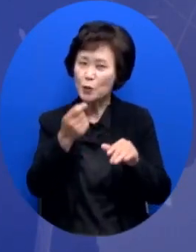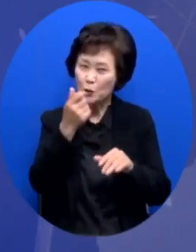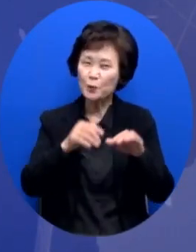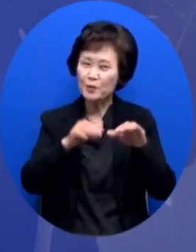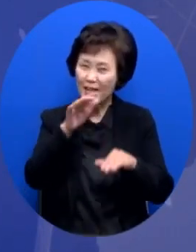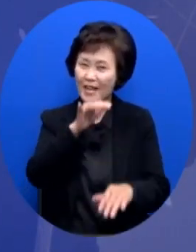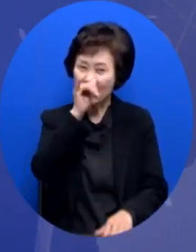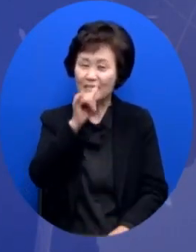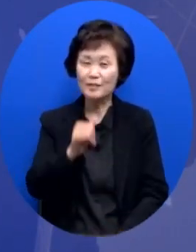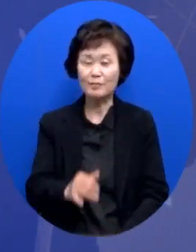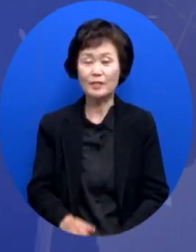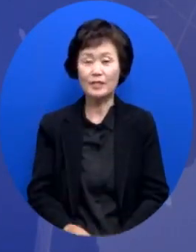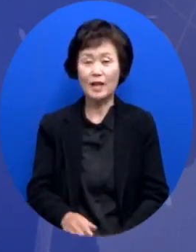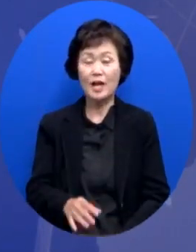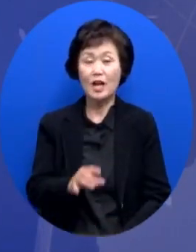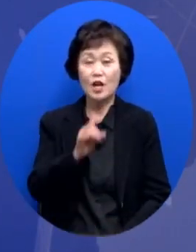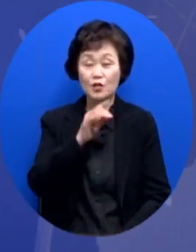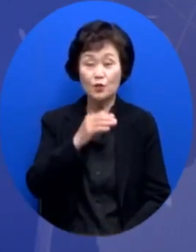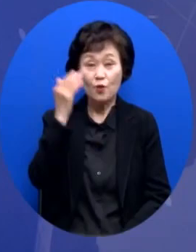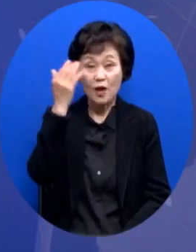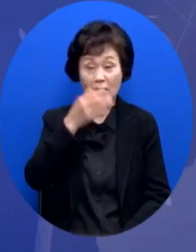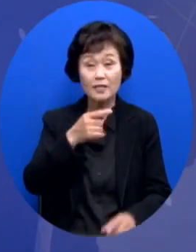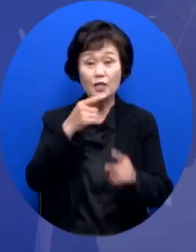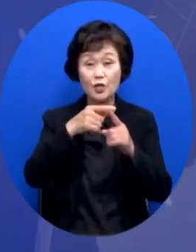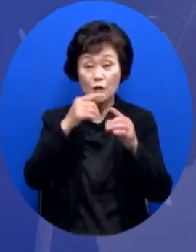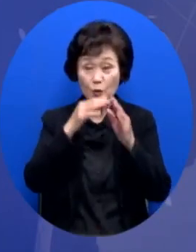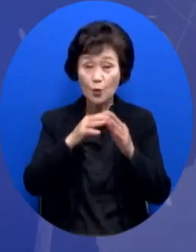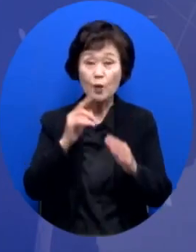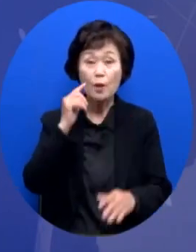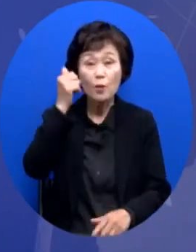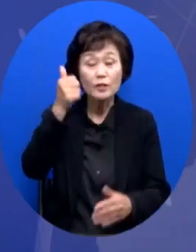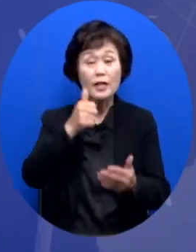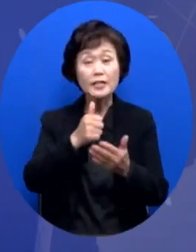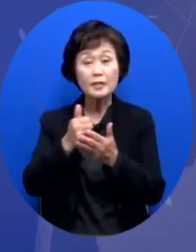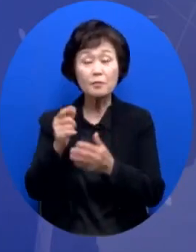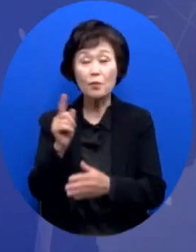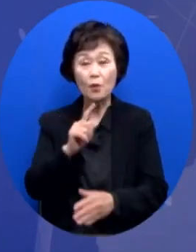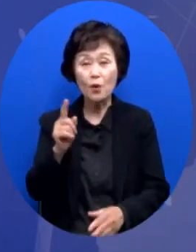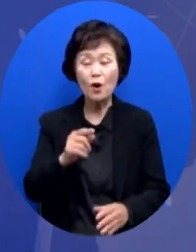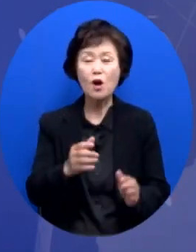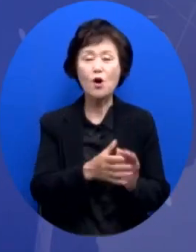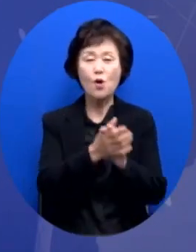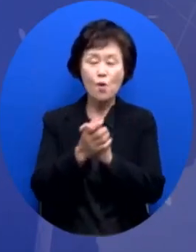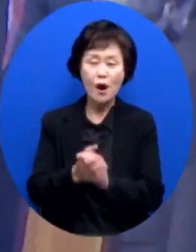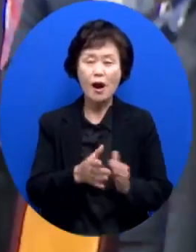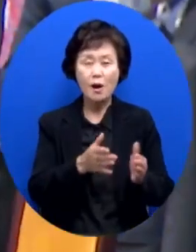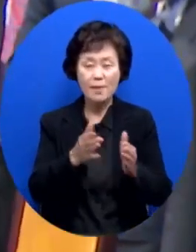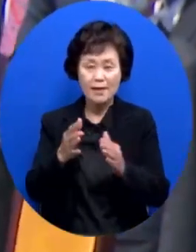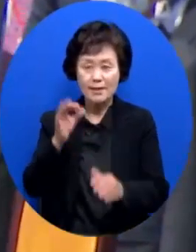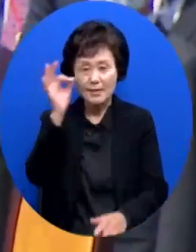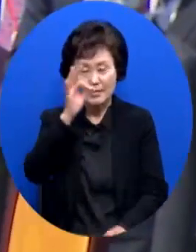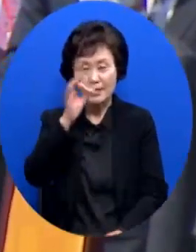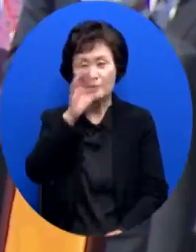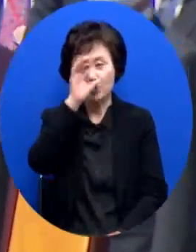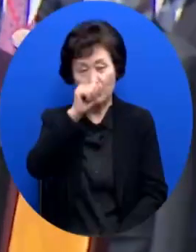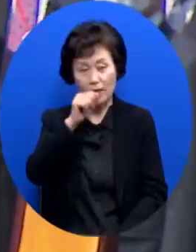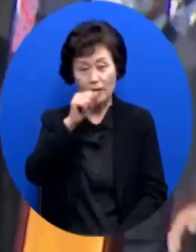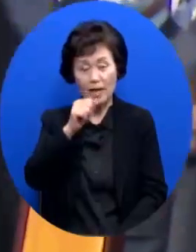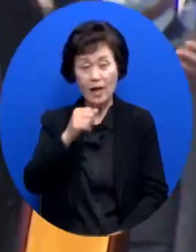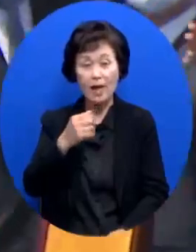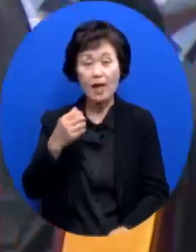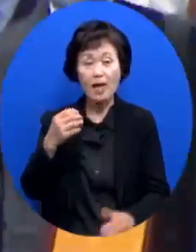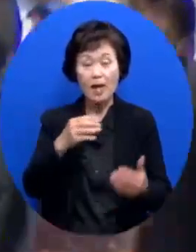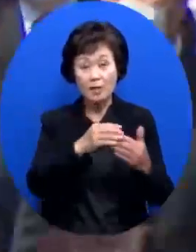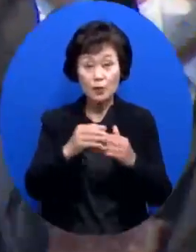한기채 중앙 성결교회 목사 이야기인데요. 섬세하게 국민 통합 준비하고 화합의 길 모색했으면 좋겠다.